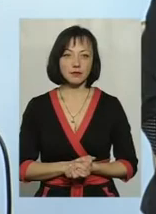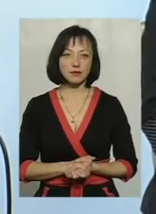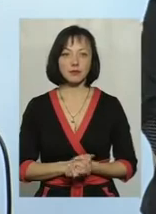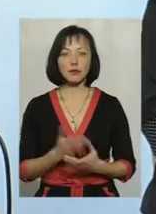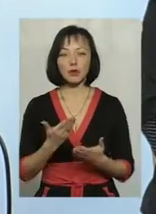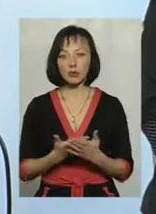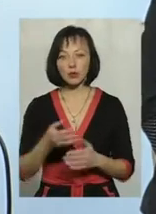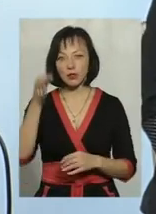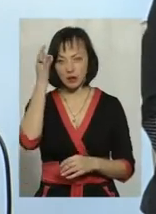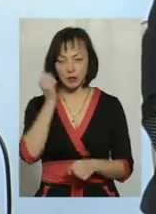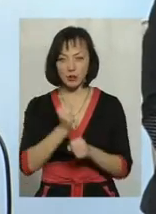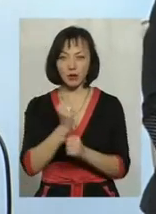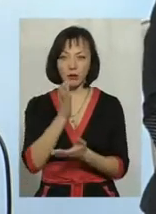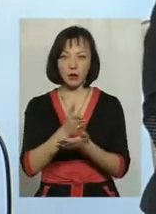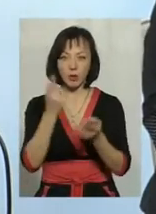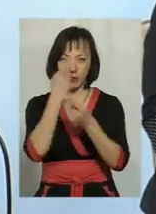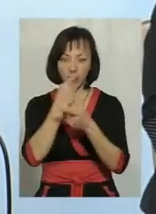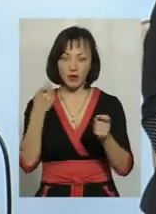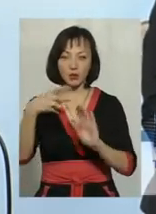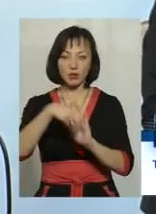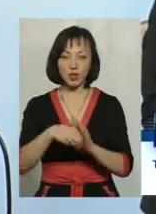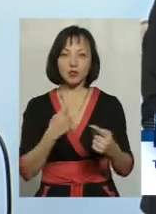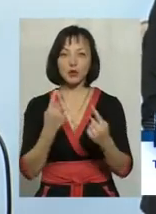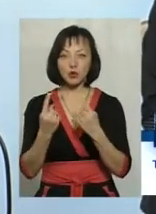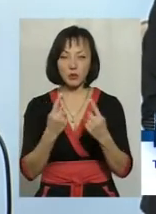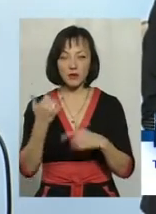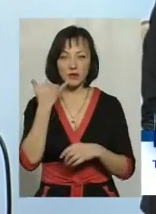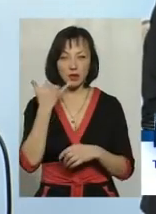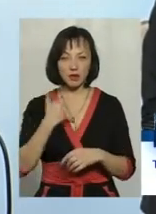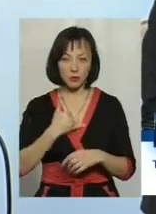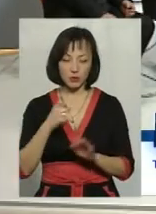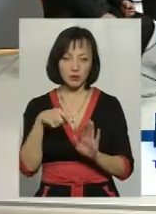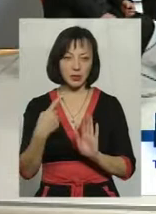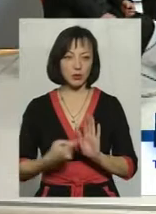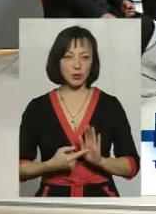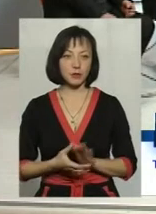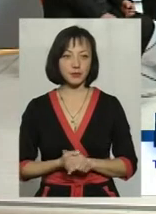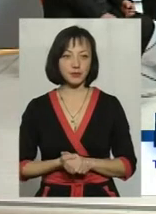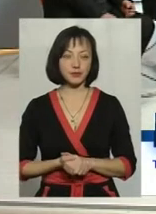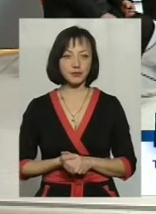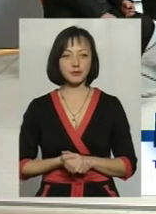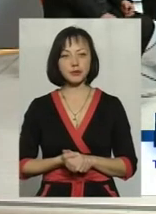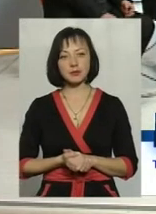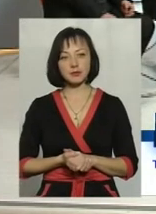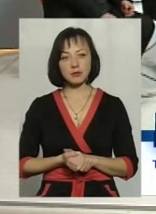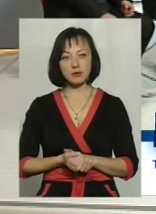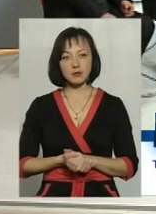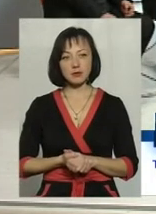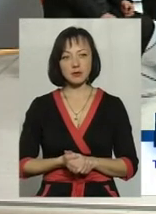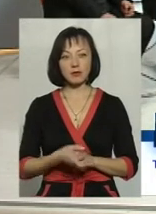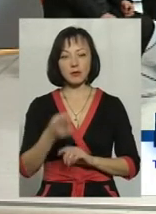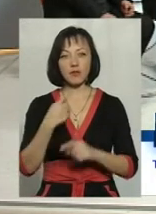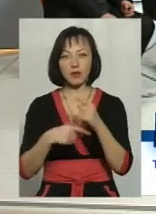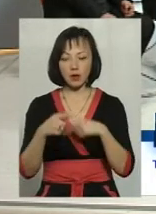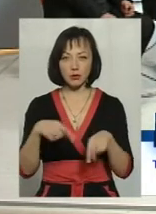Отож, нагадую, що ми працюємо у прямому ефірі. Долучайтесь до розмови, телефонуйте, задавайте свої питання. А ми повертаємося до теми.